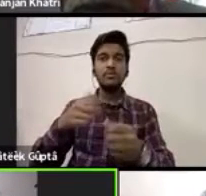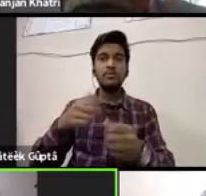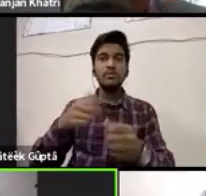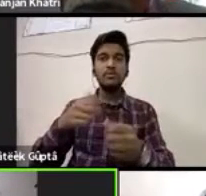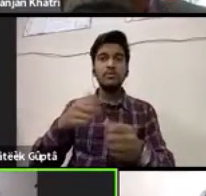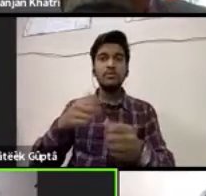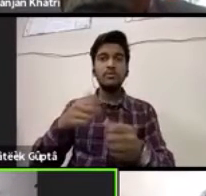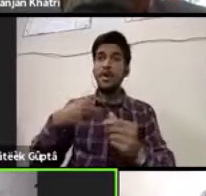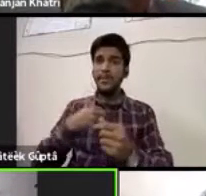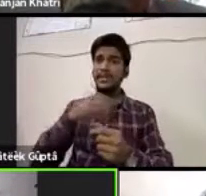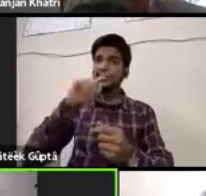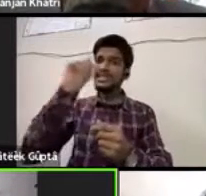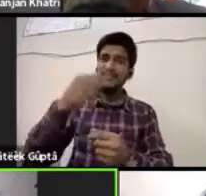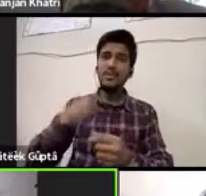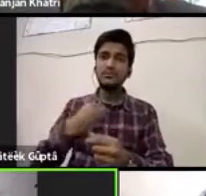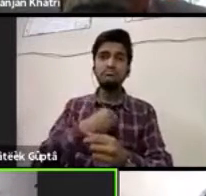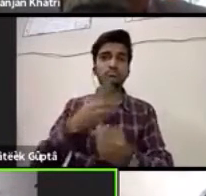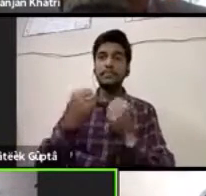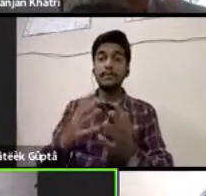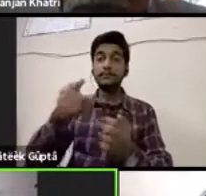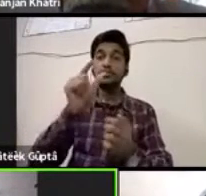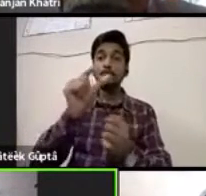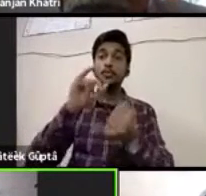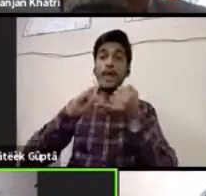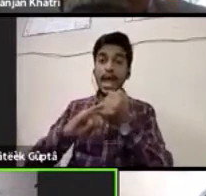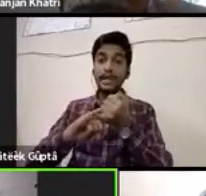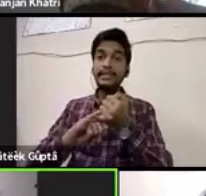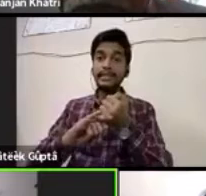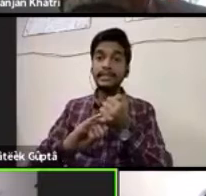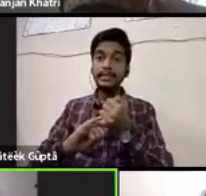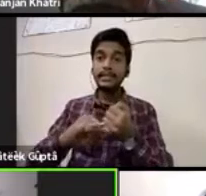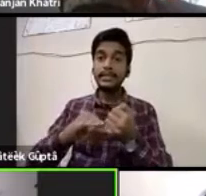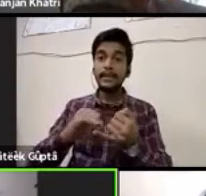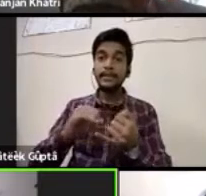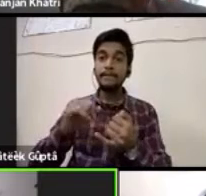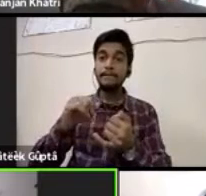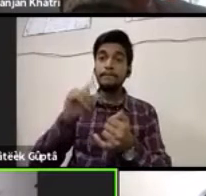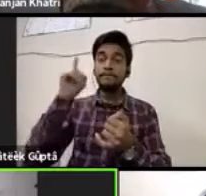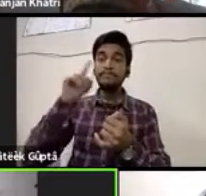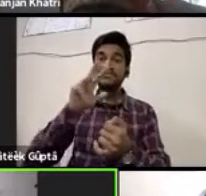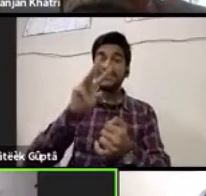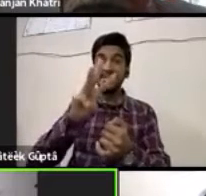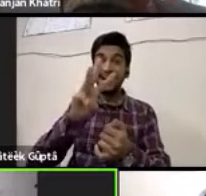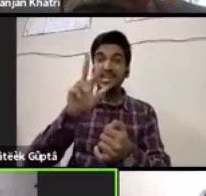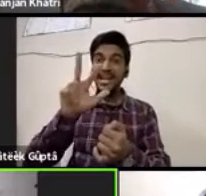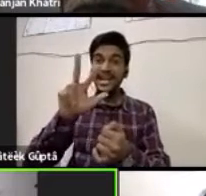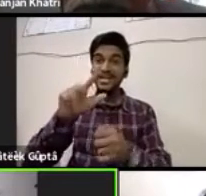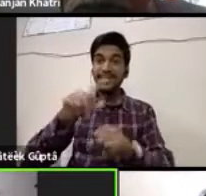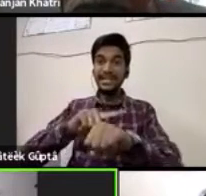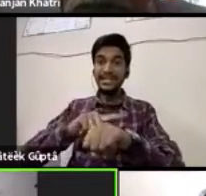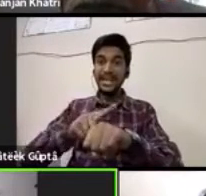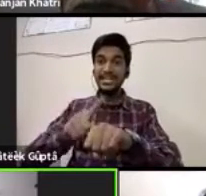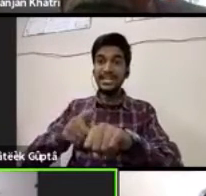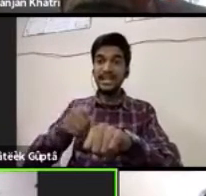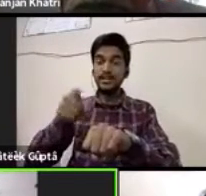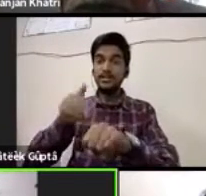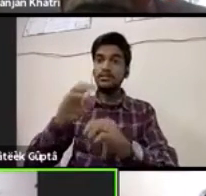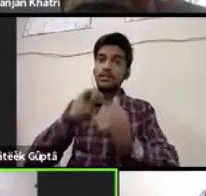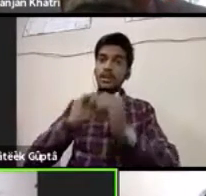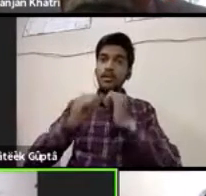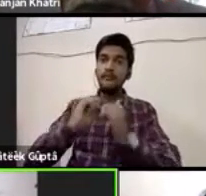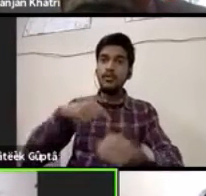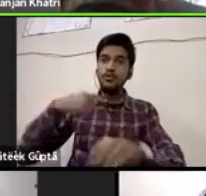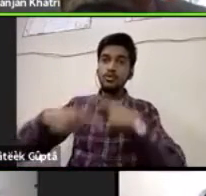में 38 मिनट्स में एक बार ऐसा एक्सीडेंट होता है, 18,000 इंजरीज होते हैं हर